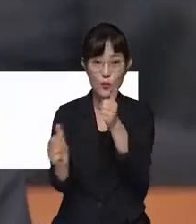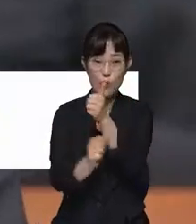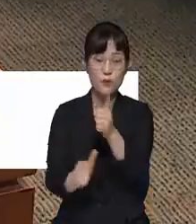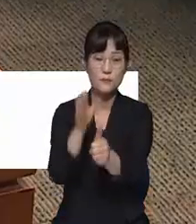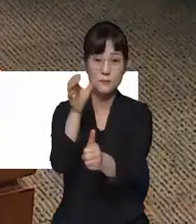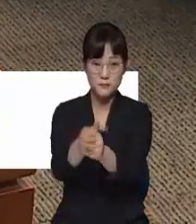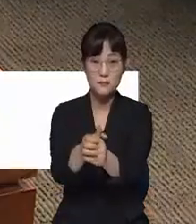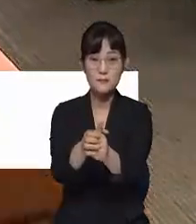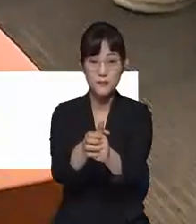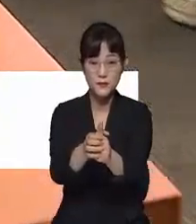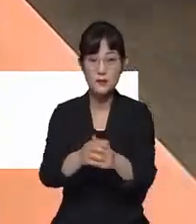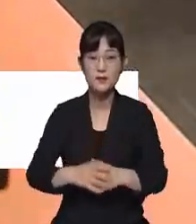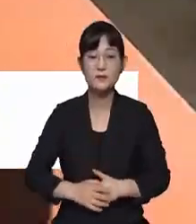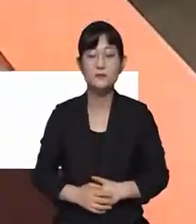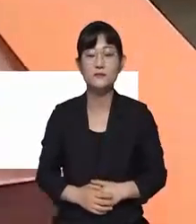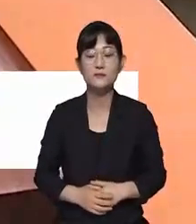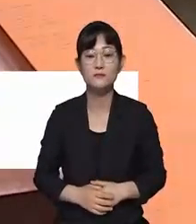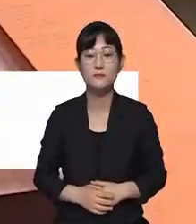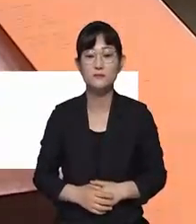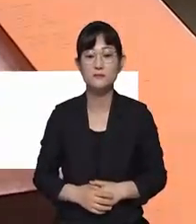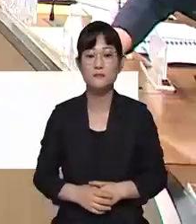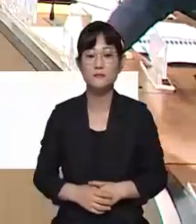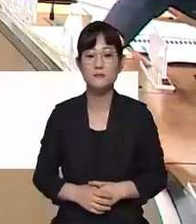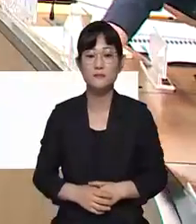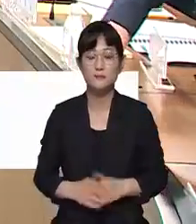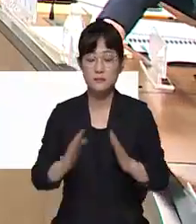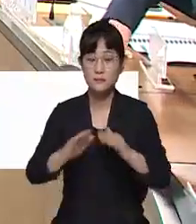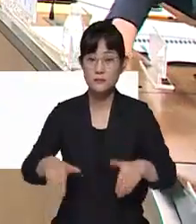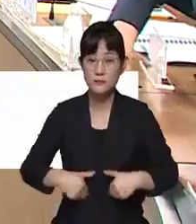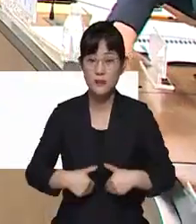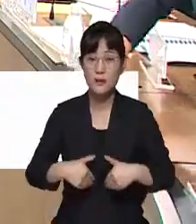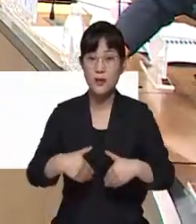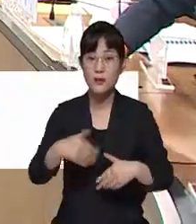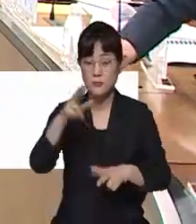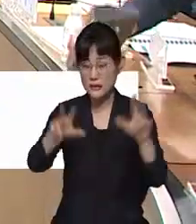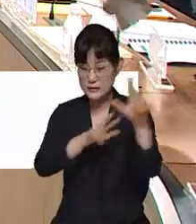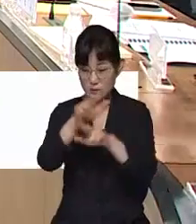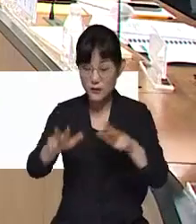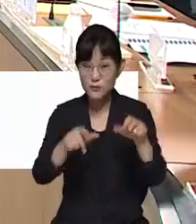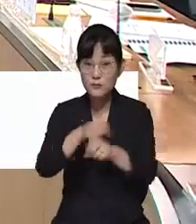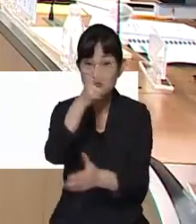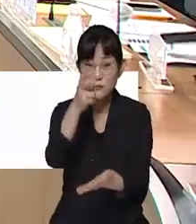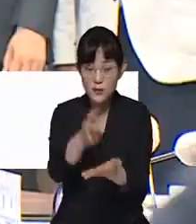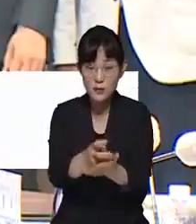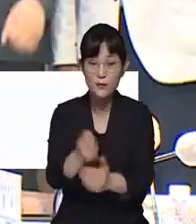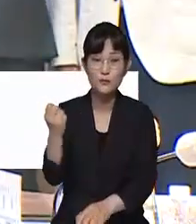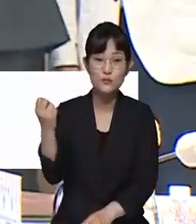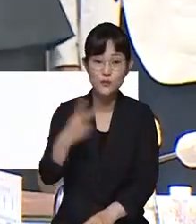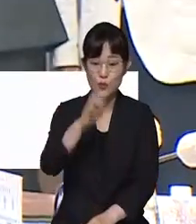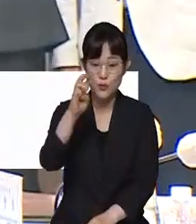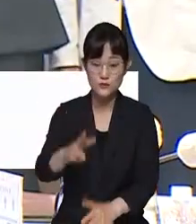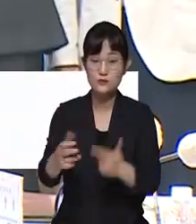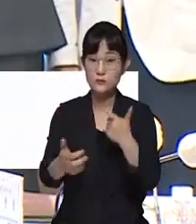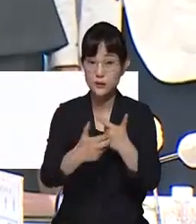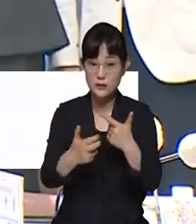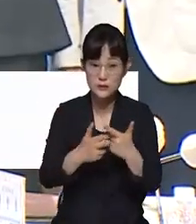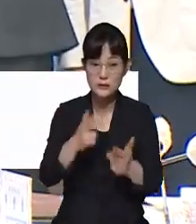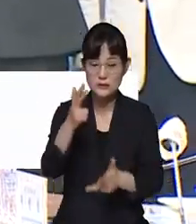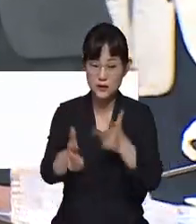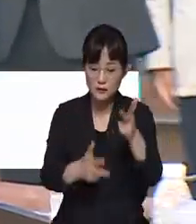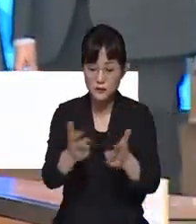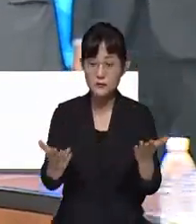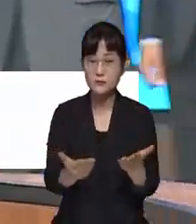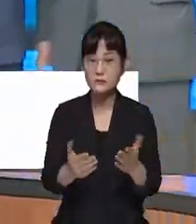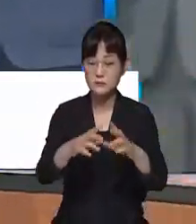의원들을 대표하는 간사로 배정됐습니다. 전남의 현안인 해상풍력특별법은 물론 광주, 나주 등의